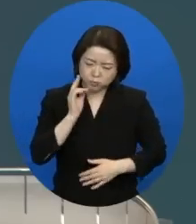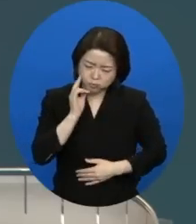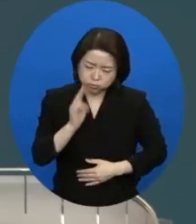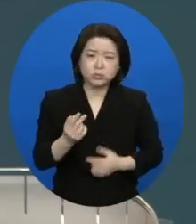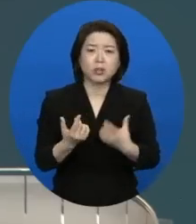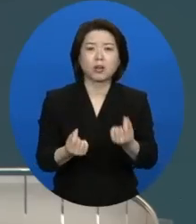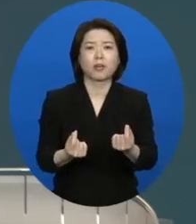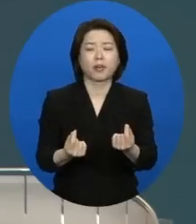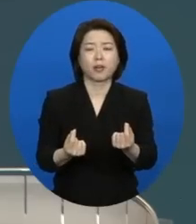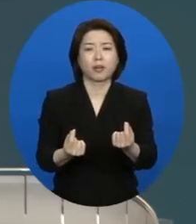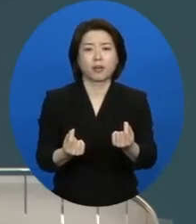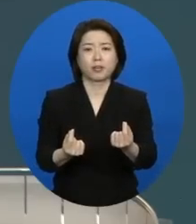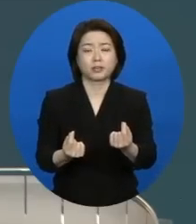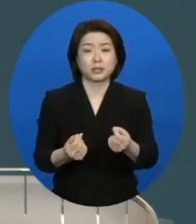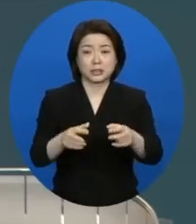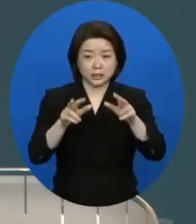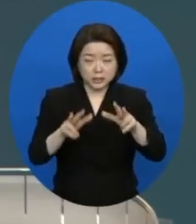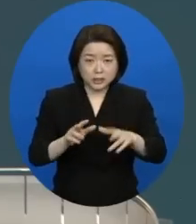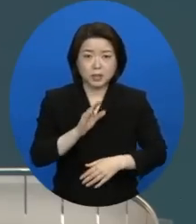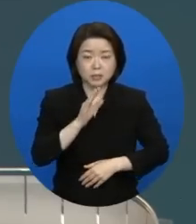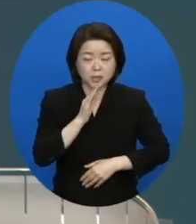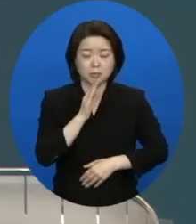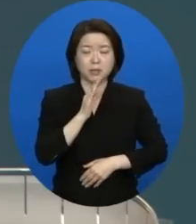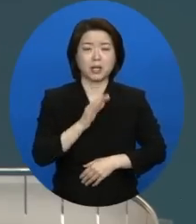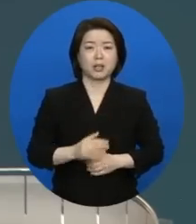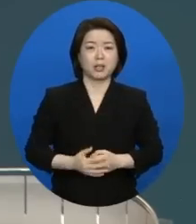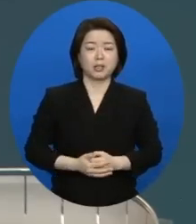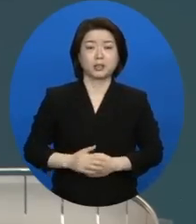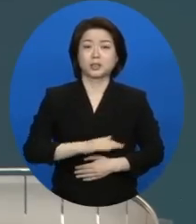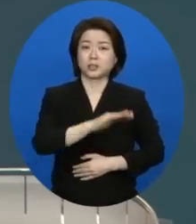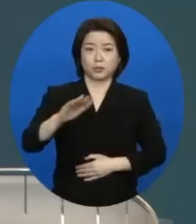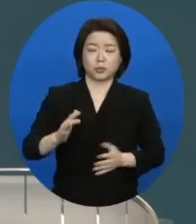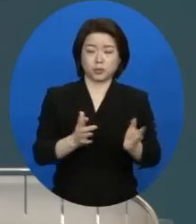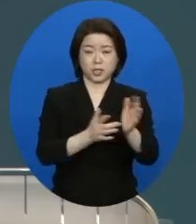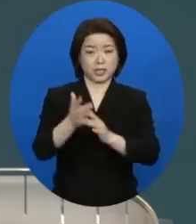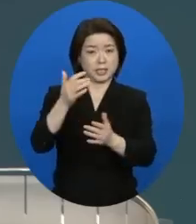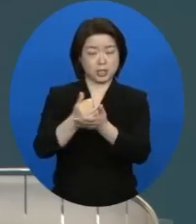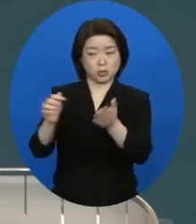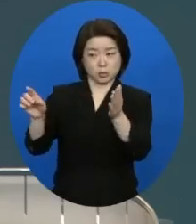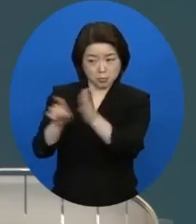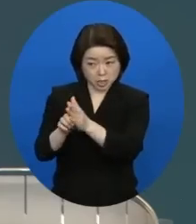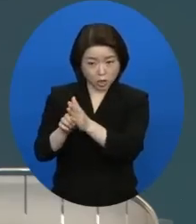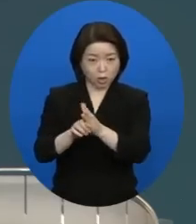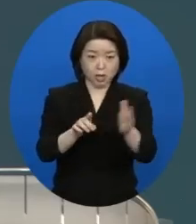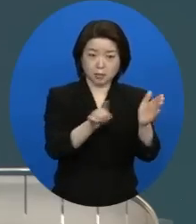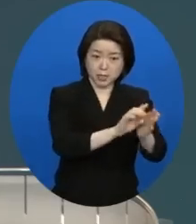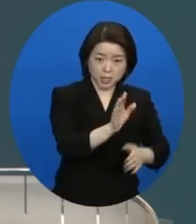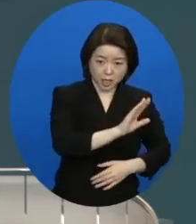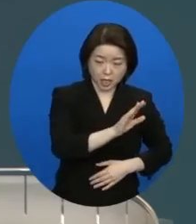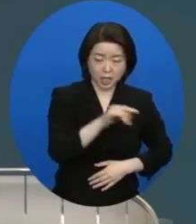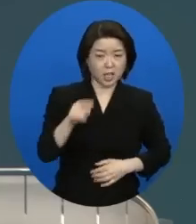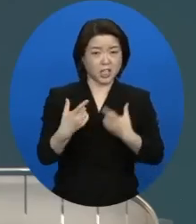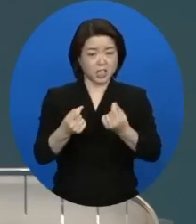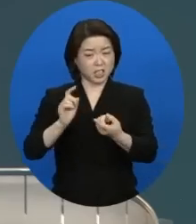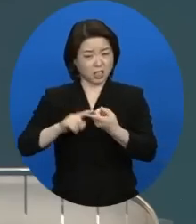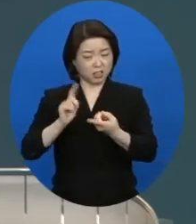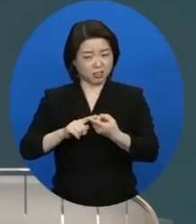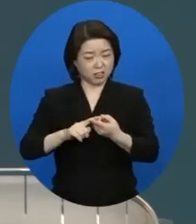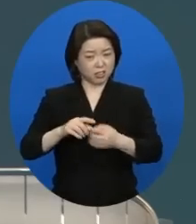심각하니까. 지금이야말로 정말 우리가 예수님을 믿는 건지 안 믿는 건지 이렇게 살아서는 안